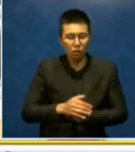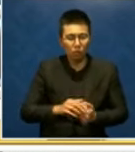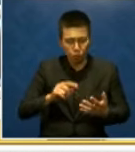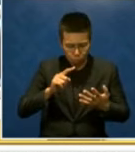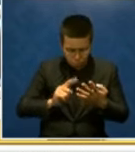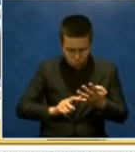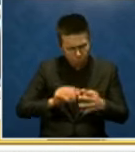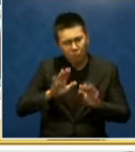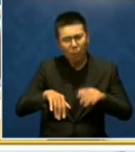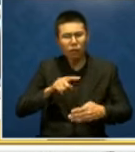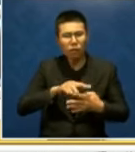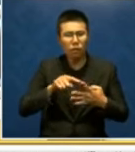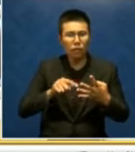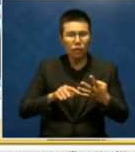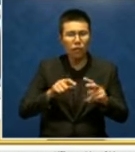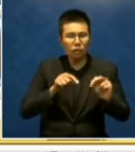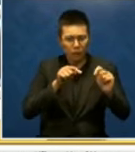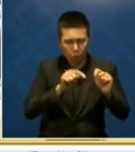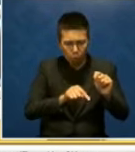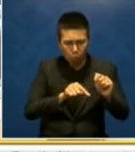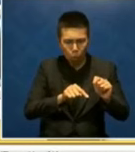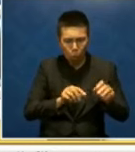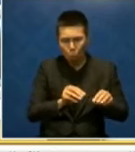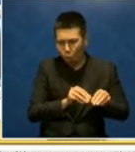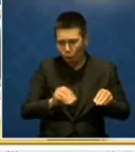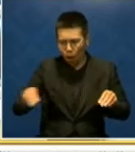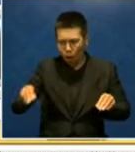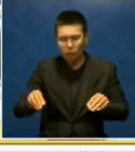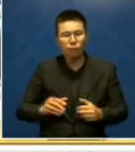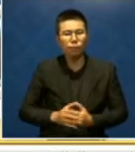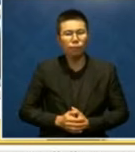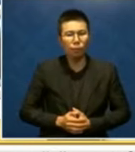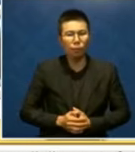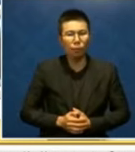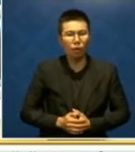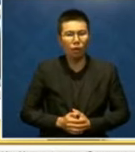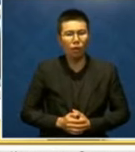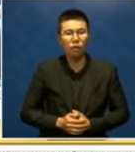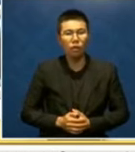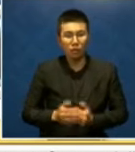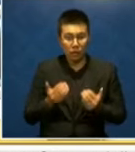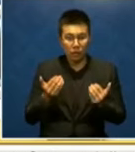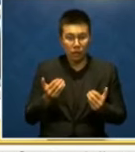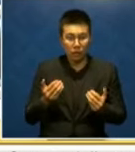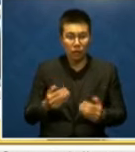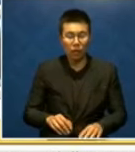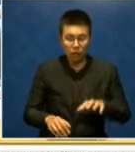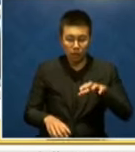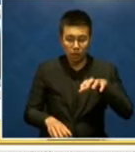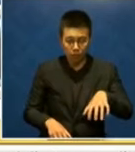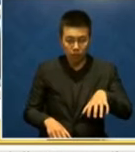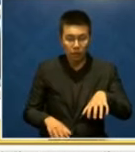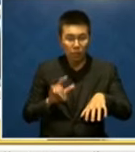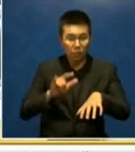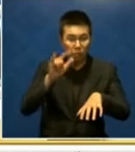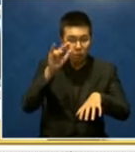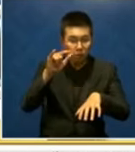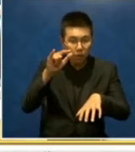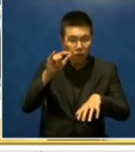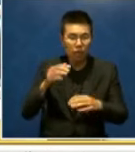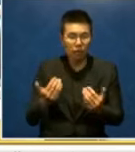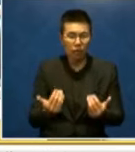โจดตอนนี้มีการพัฒนาจากเ่อสนามบินกองบิน